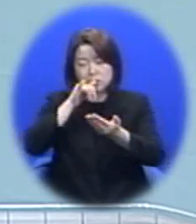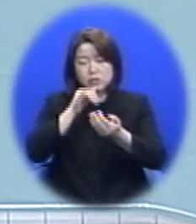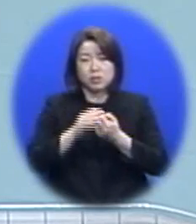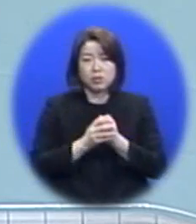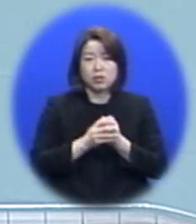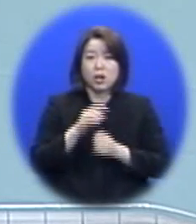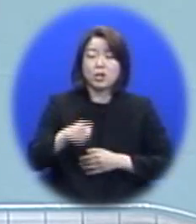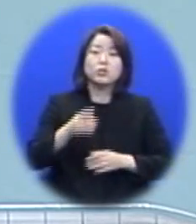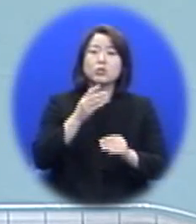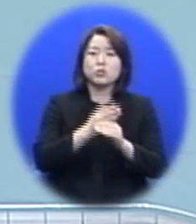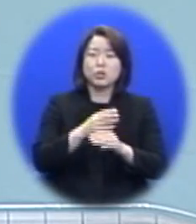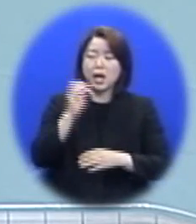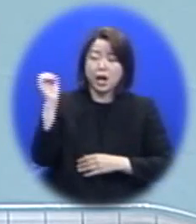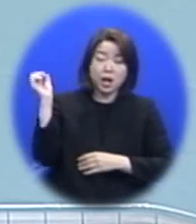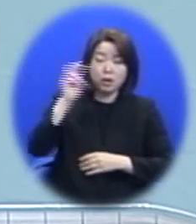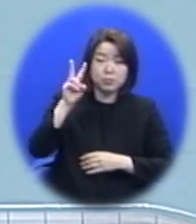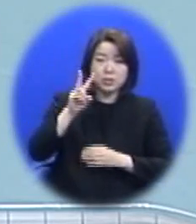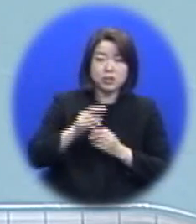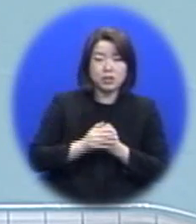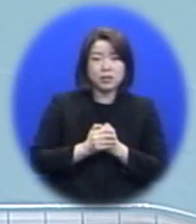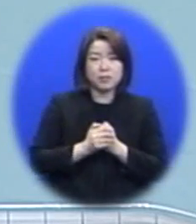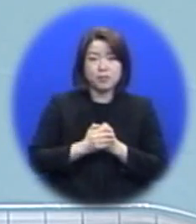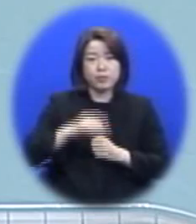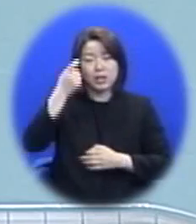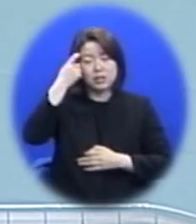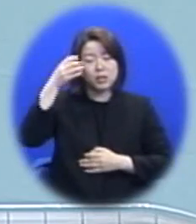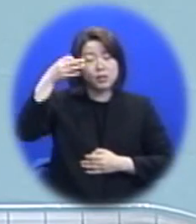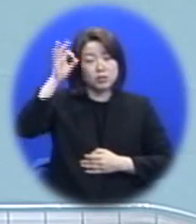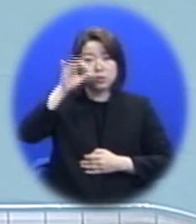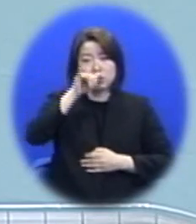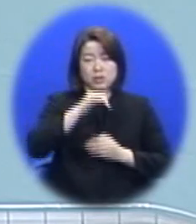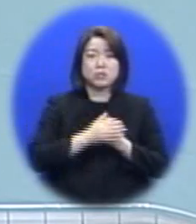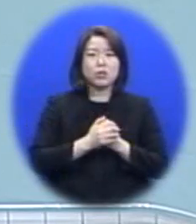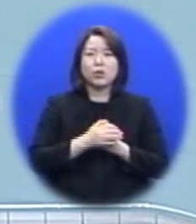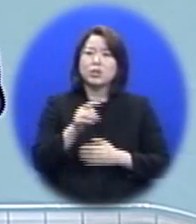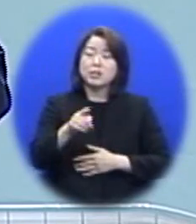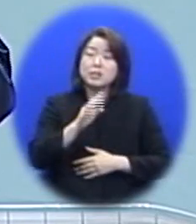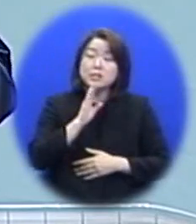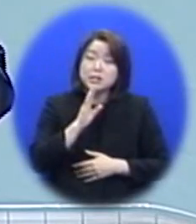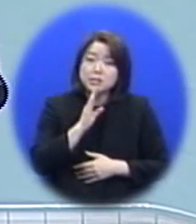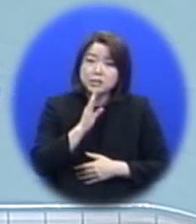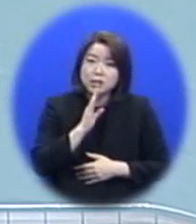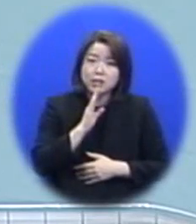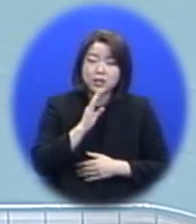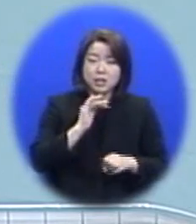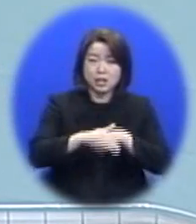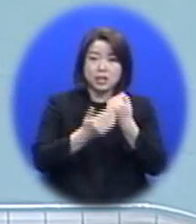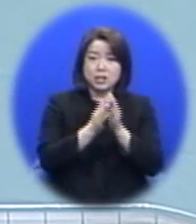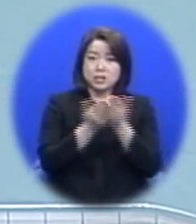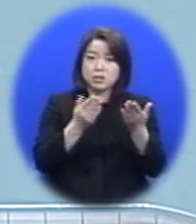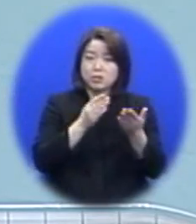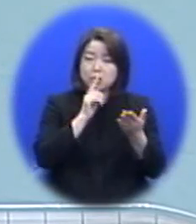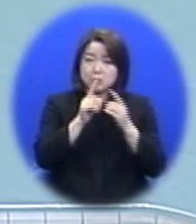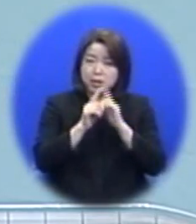그러다가 이분이 갑자기 생각이 났어요. 이것이 진짜 성경이 말하는